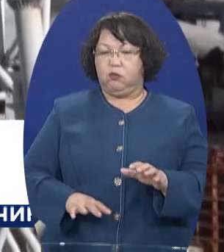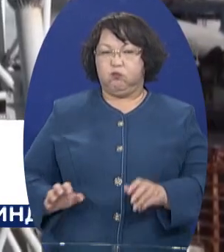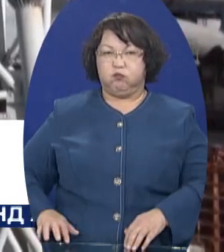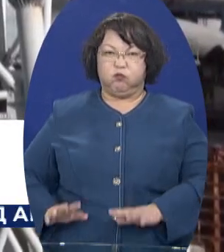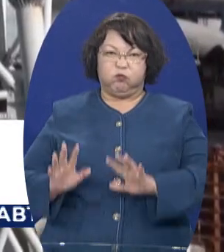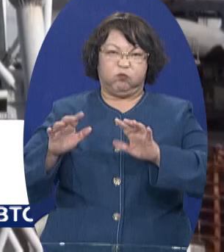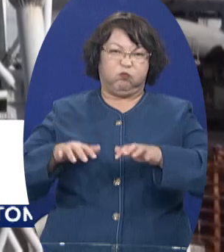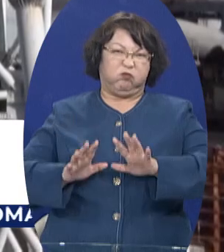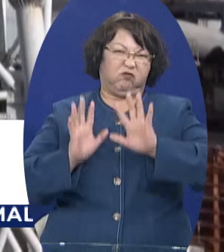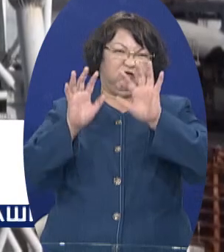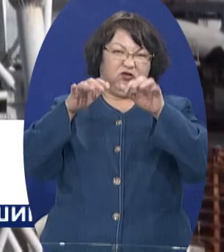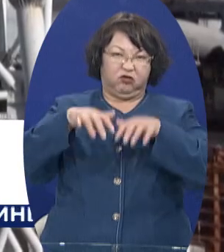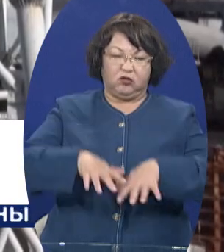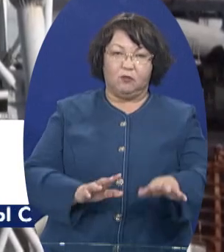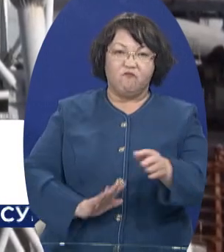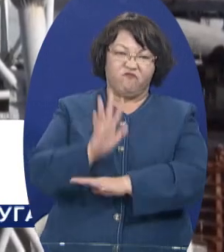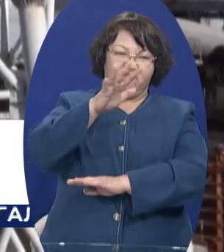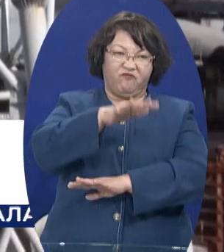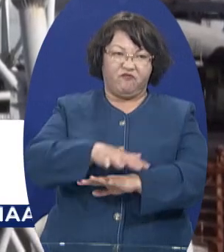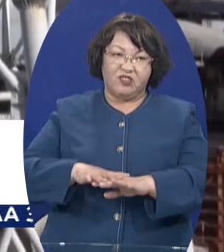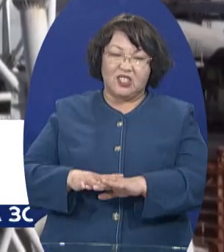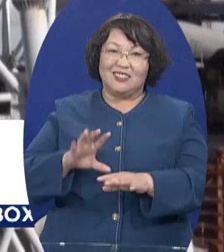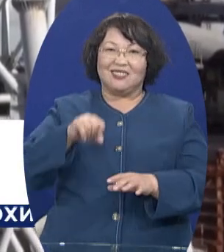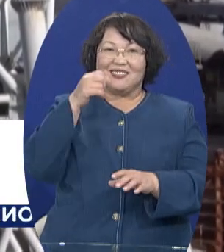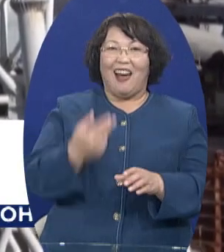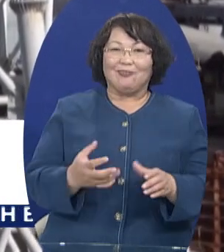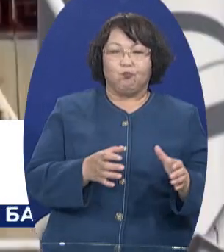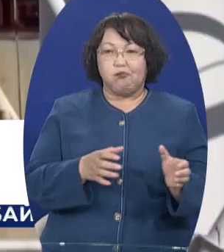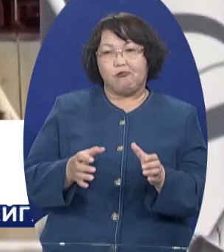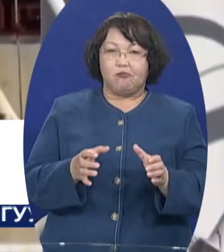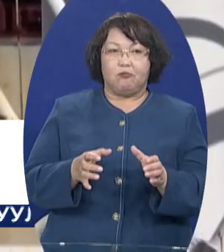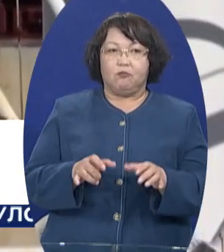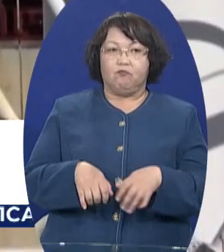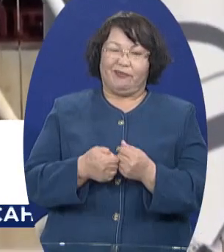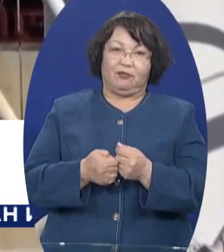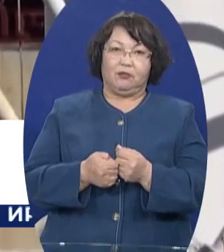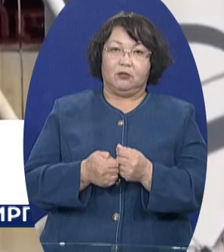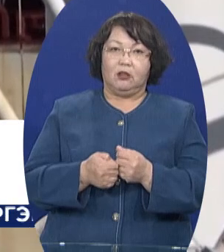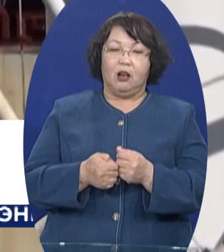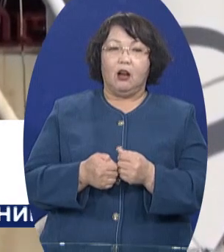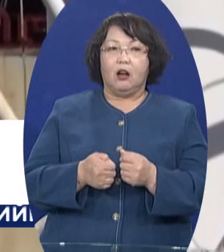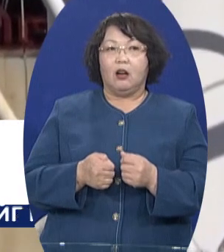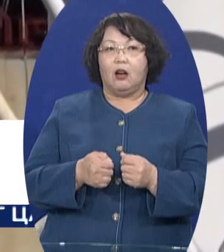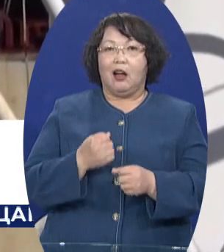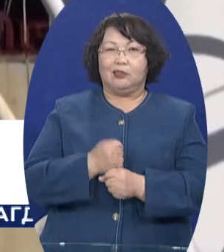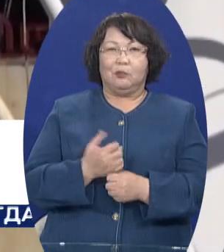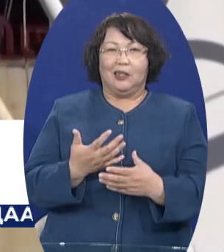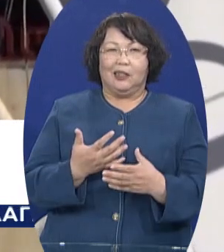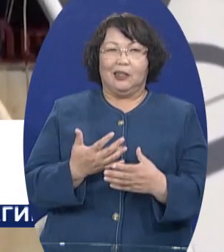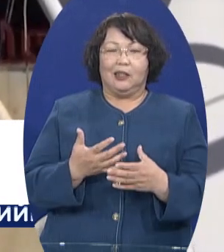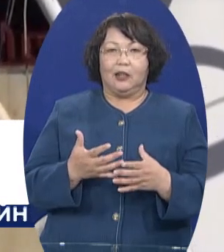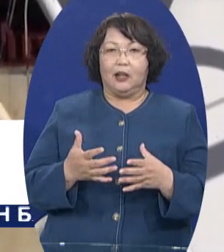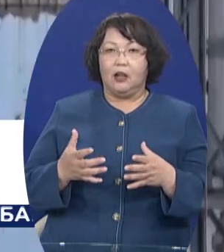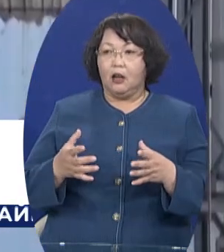байгалийн гамшигын улмаас Фукушимагийн атомын цахилгаан станцад осол гарч реакторуудыг хөргөх систем ажиллаагүй болсон юм. Ингэснээр байгууламжийн